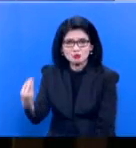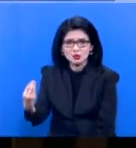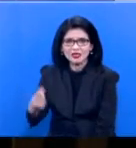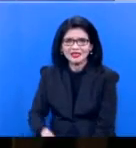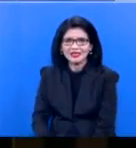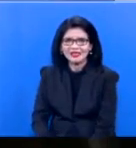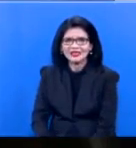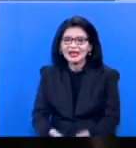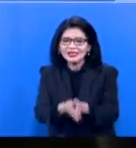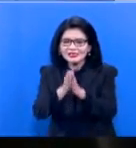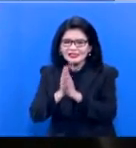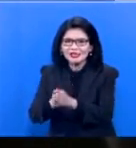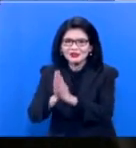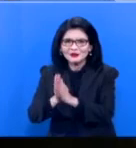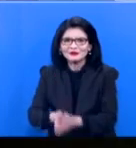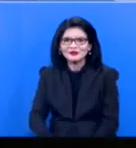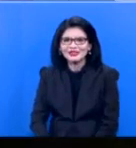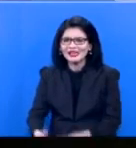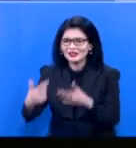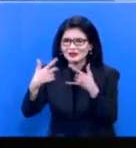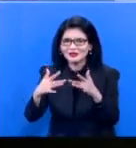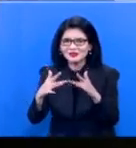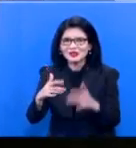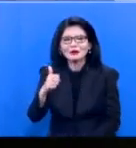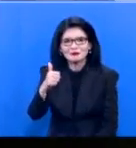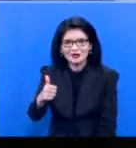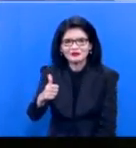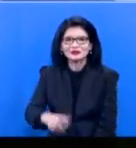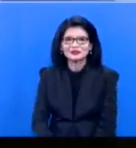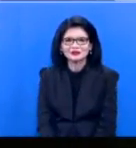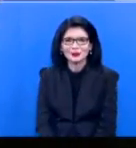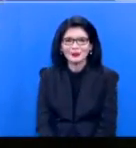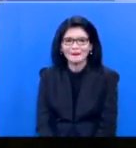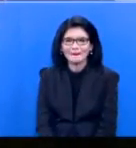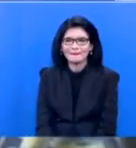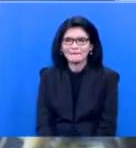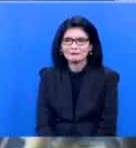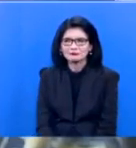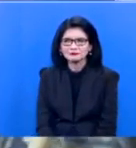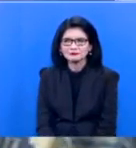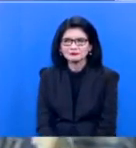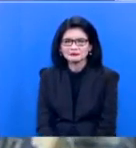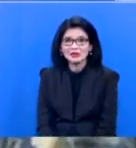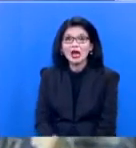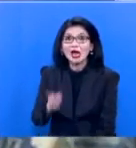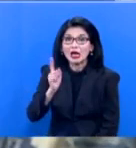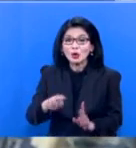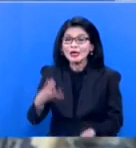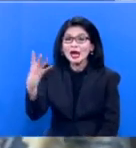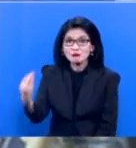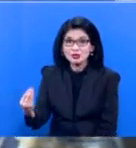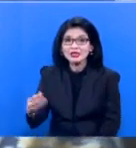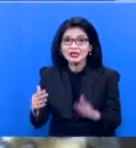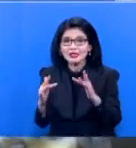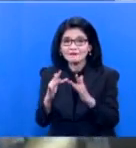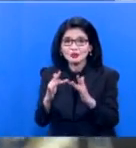virtual dapat menurunkan tekanan sosial di tengah kondisi pandemi yang belum reda. Kalau ada mudik virtual itu merupakan salah